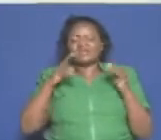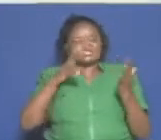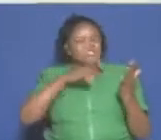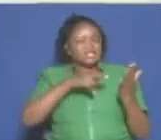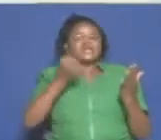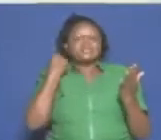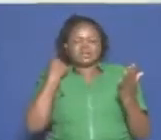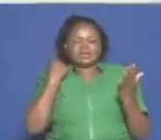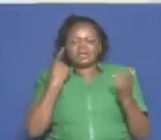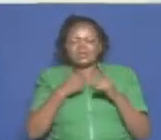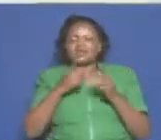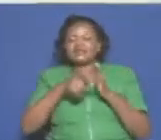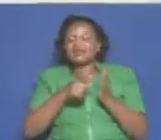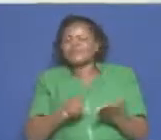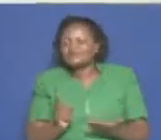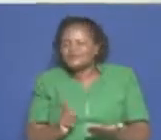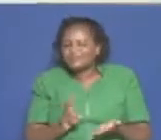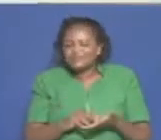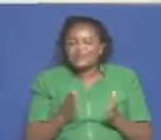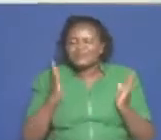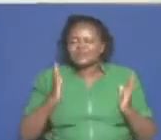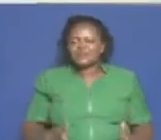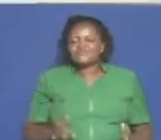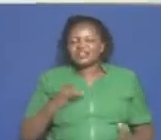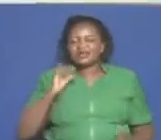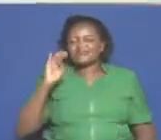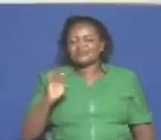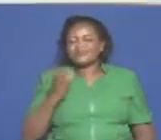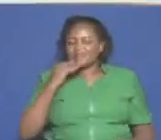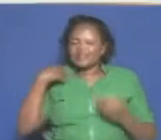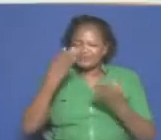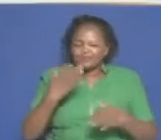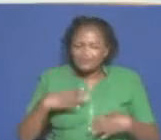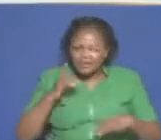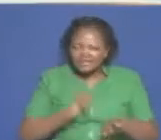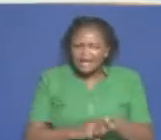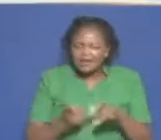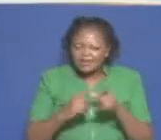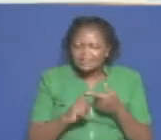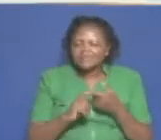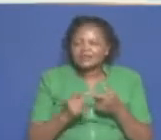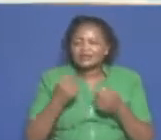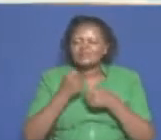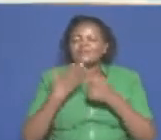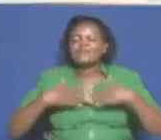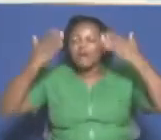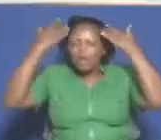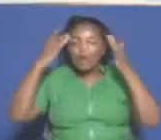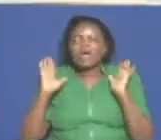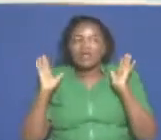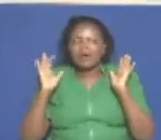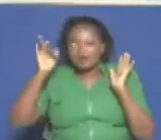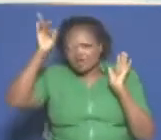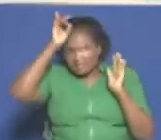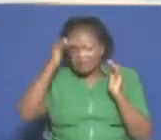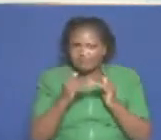tufanya nini tuweze kupitisha? So kwangu IBC ingepatia watu muda na iweze kusensitize on the ground, waambie kila